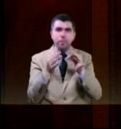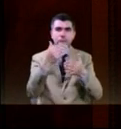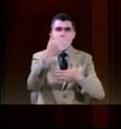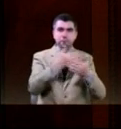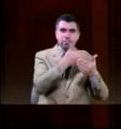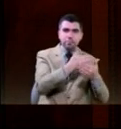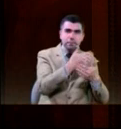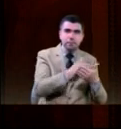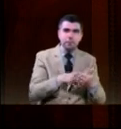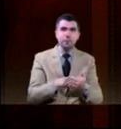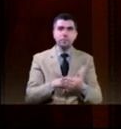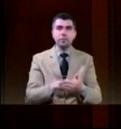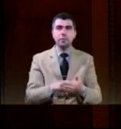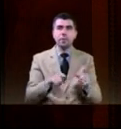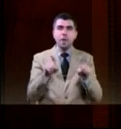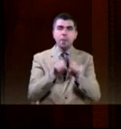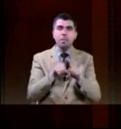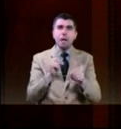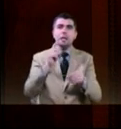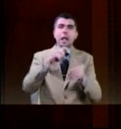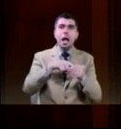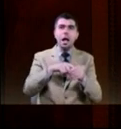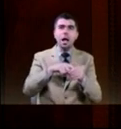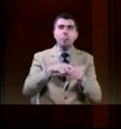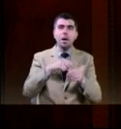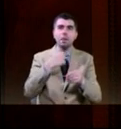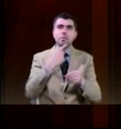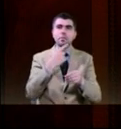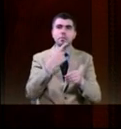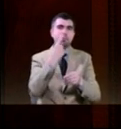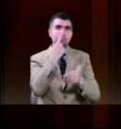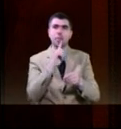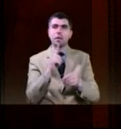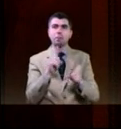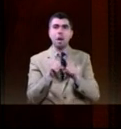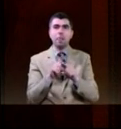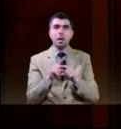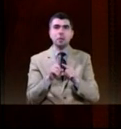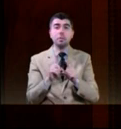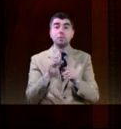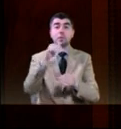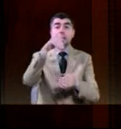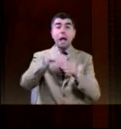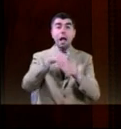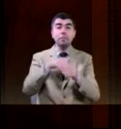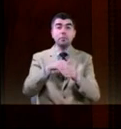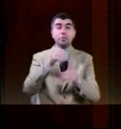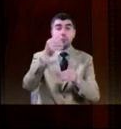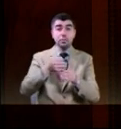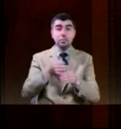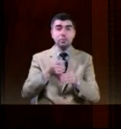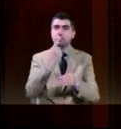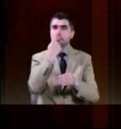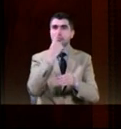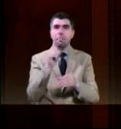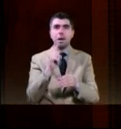التعديلات ارضاء للنقابات. في الاخر النقابات ما قدرتش تصوت مع المشروع وما قدرتش